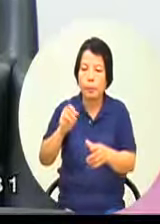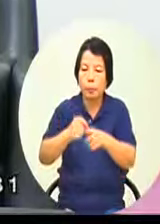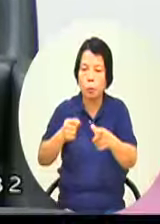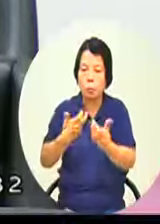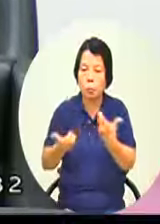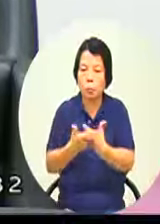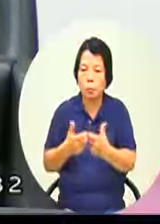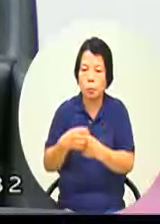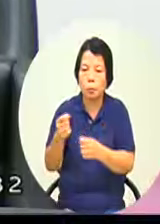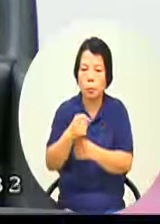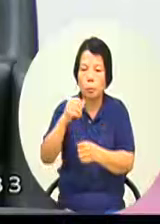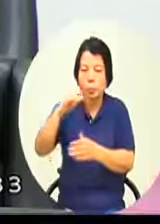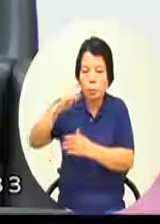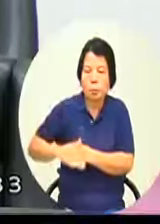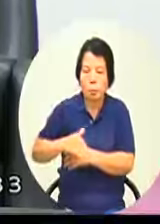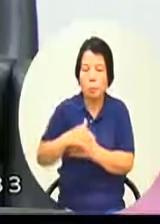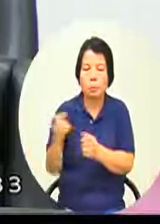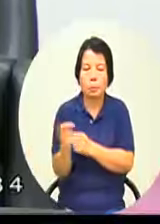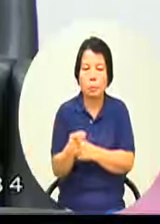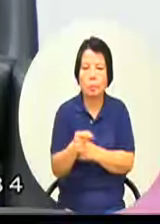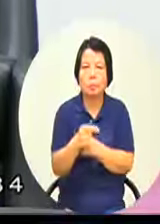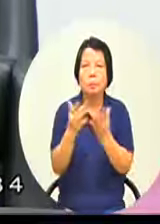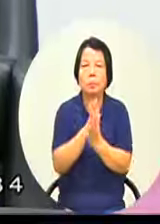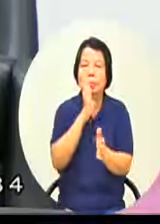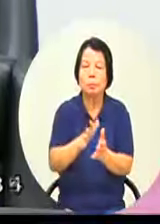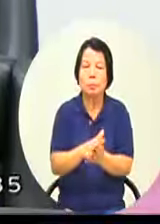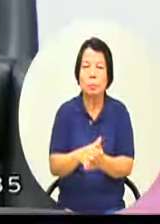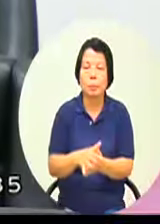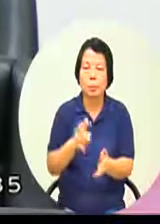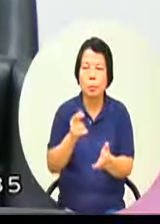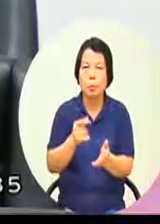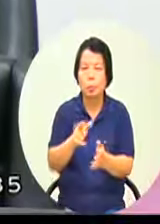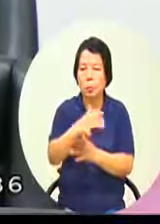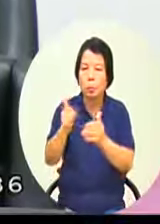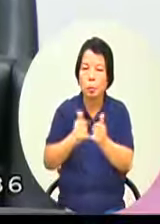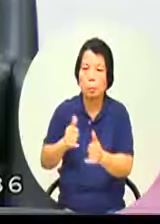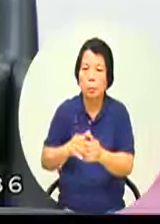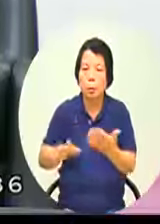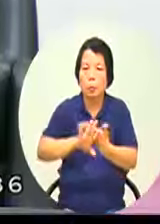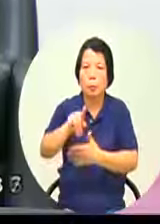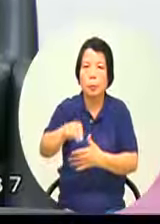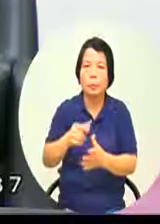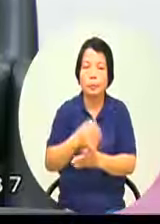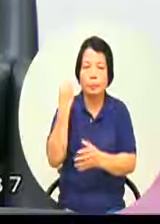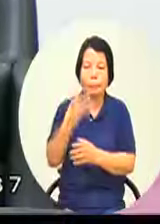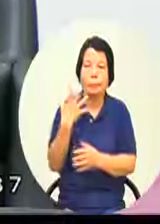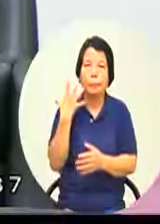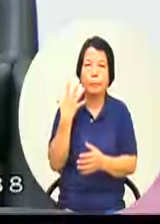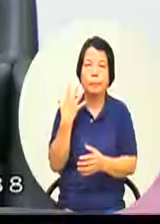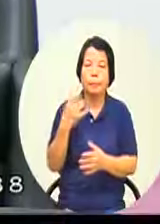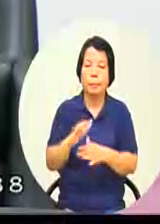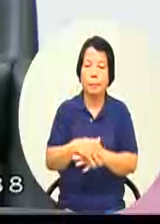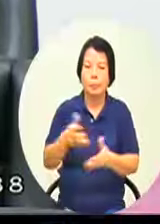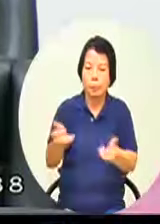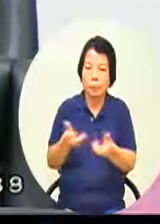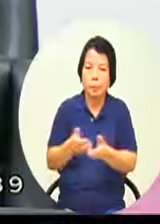合，很想配合来施工污后沟的这些民众，是不是有其他更新的一个施工的技巧手法，